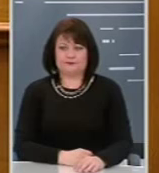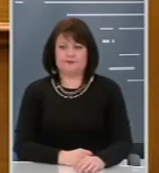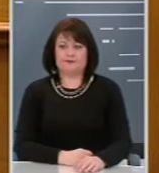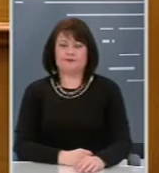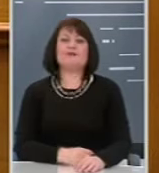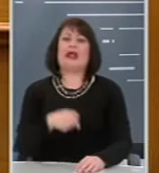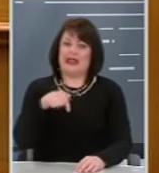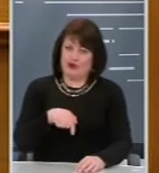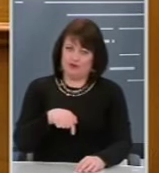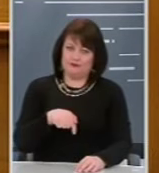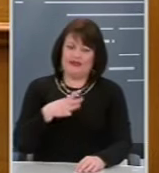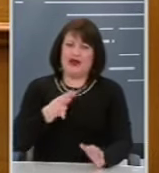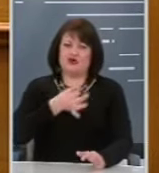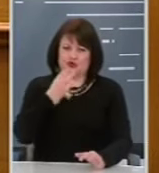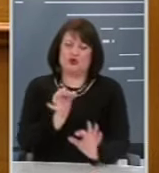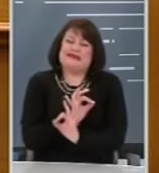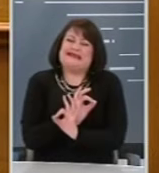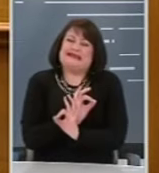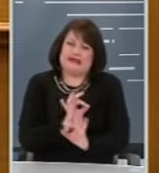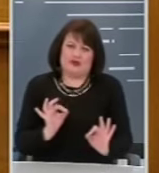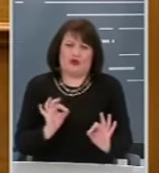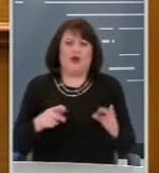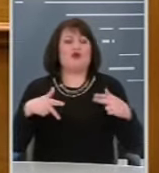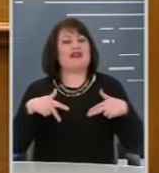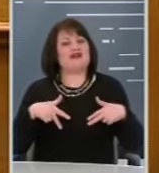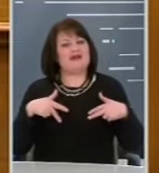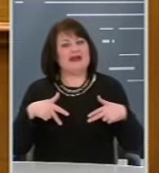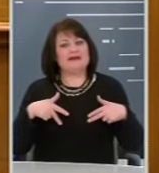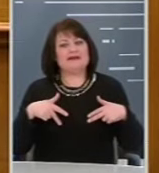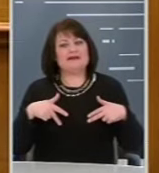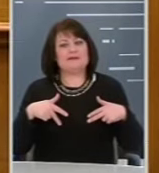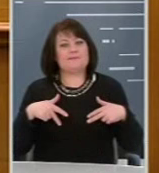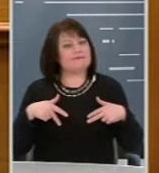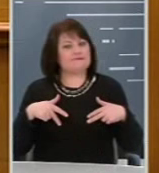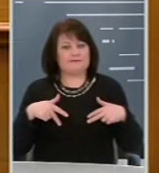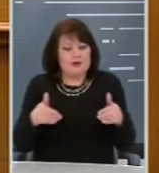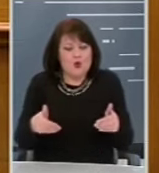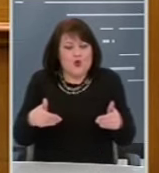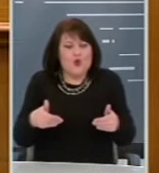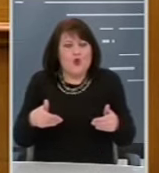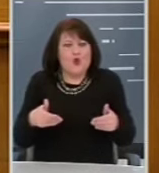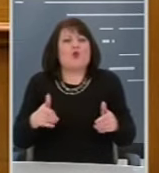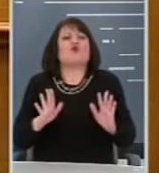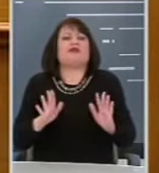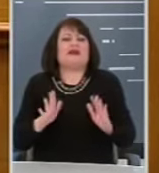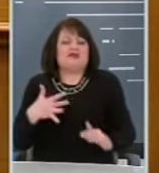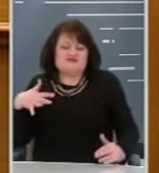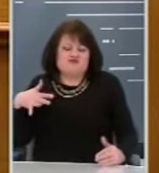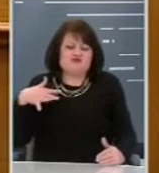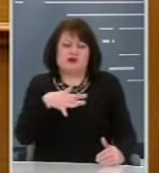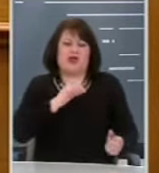στο σημείο αυτό θέλω να σας διαβεβαιώσω ότι η κυβέρνηση δεν πρόκειται να κάμει ούτε βήμα πίσω στη μάχη κατά της